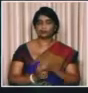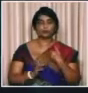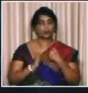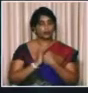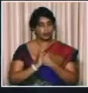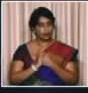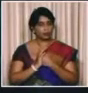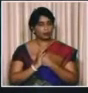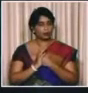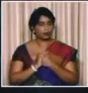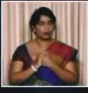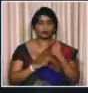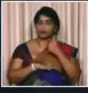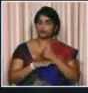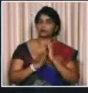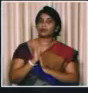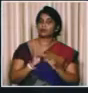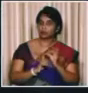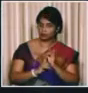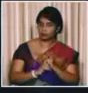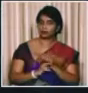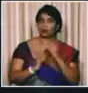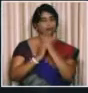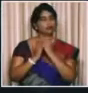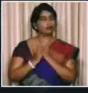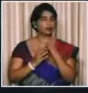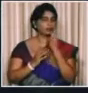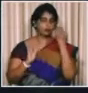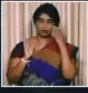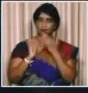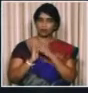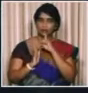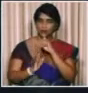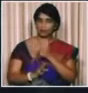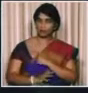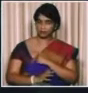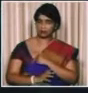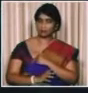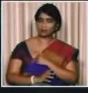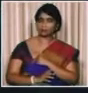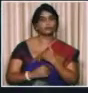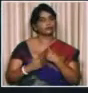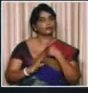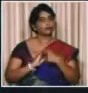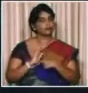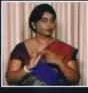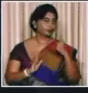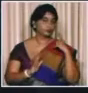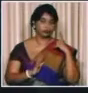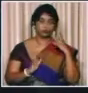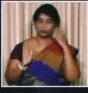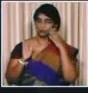මගරු කතානායක ගරු මුලාසුනේ මන්ත්‍රීතුමනි කරුණු කීපයක් කිරී අවධානය යොමුන කැමැති. අප රටේ ත්‍රිවිධ